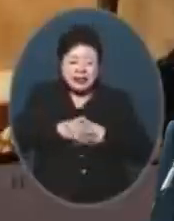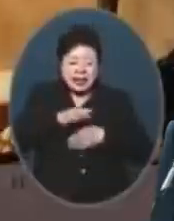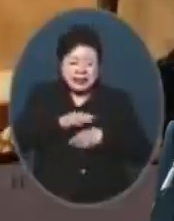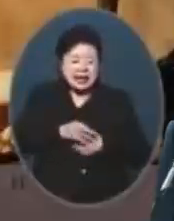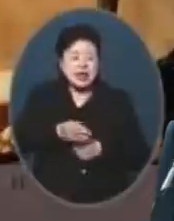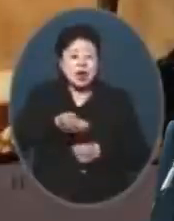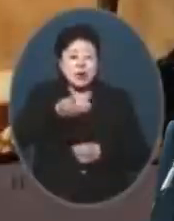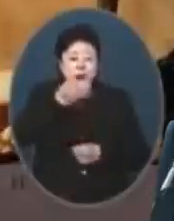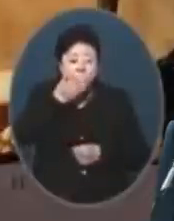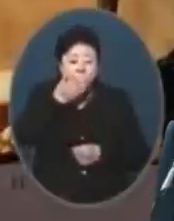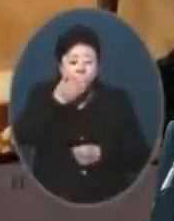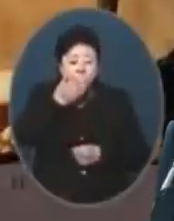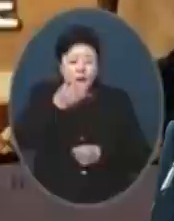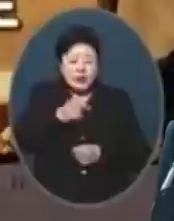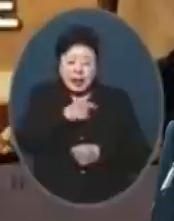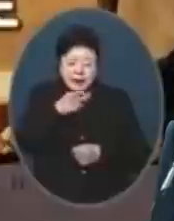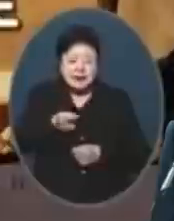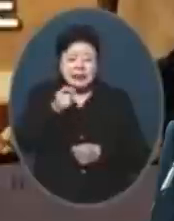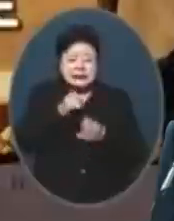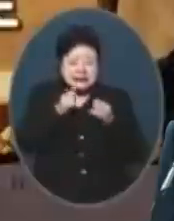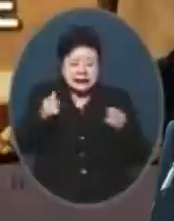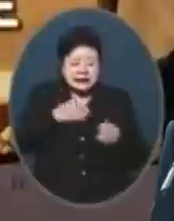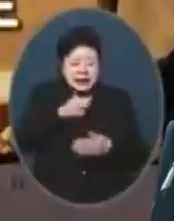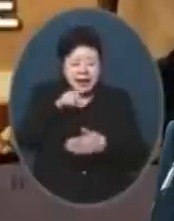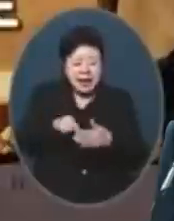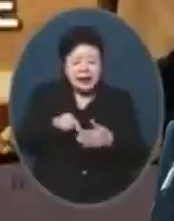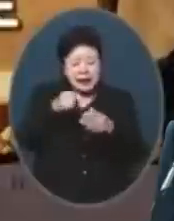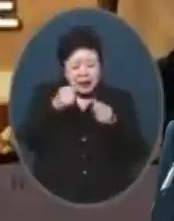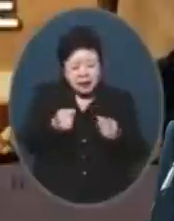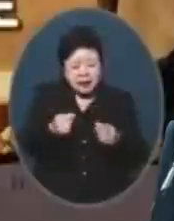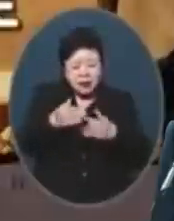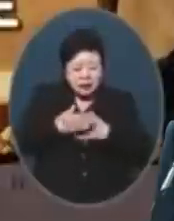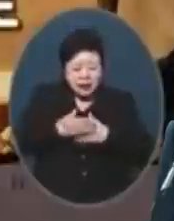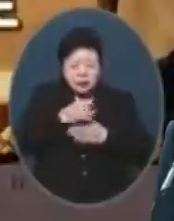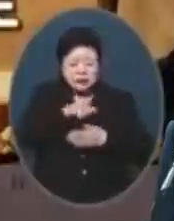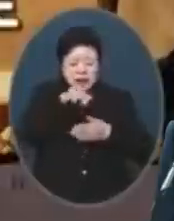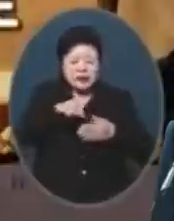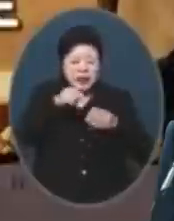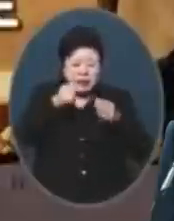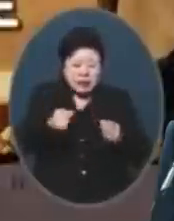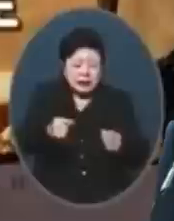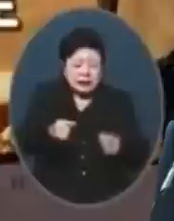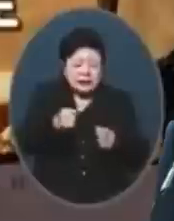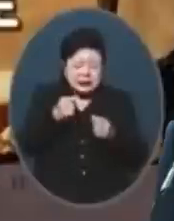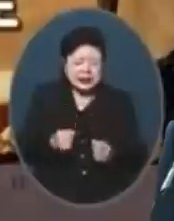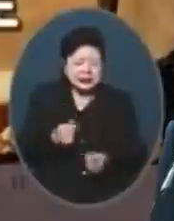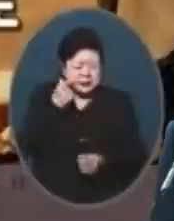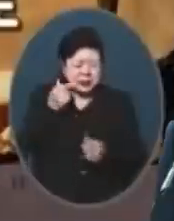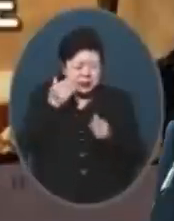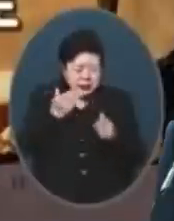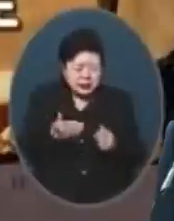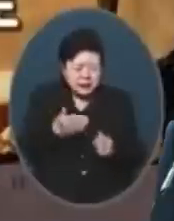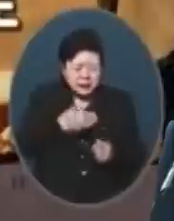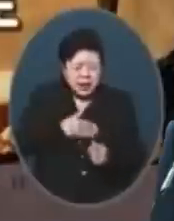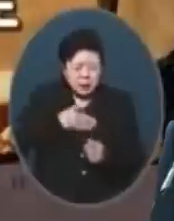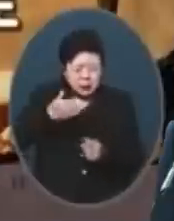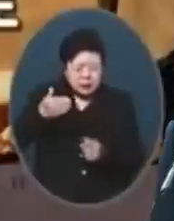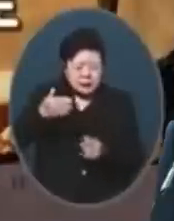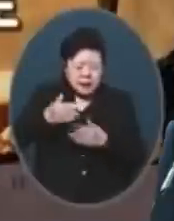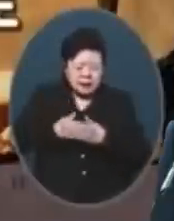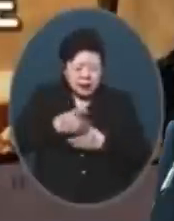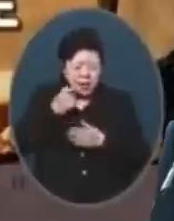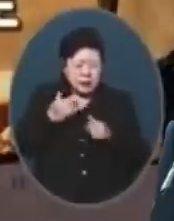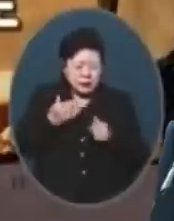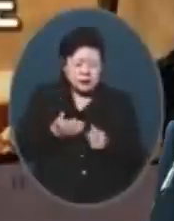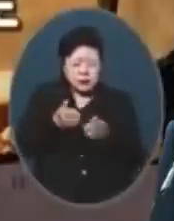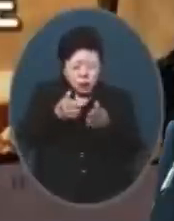음료로다. 내 살을 먹고 내 피를 마시는 자는 내 안에 거하고 나도 그 안에 거하나니 살아계신 아버지께서 나를